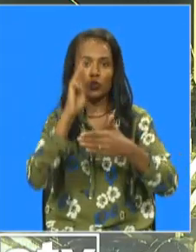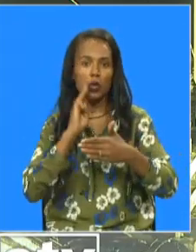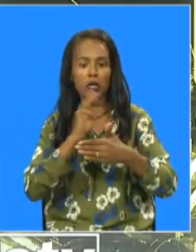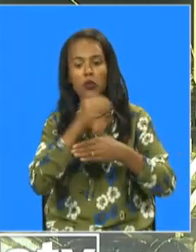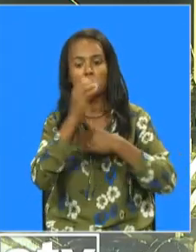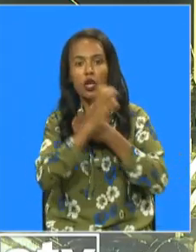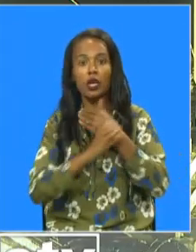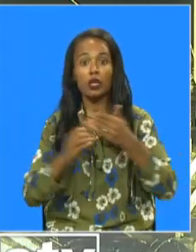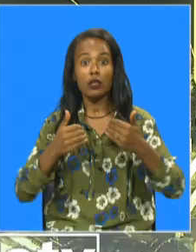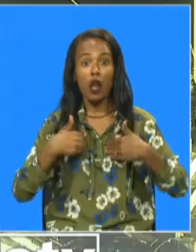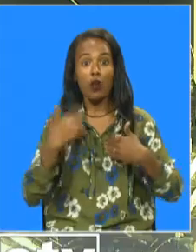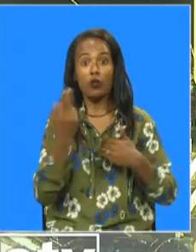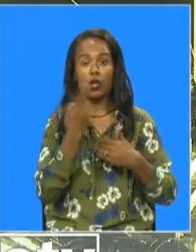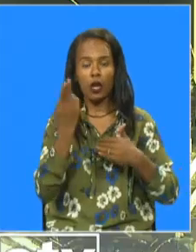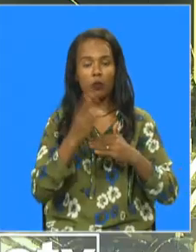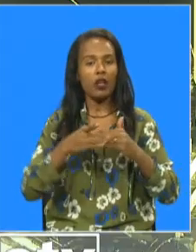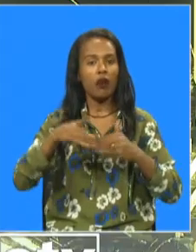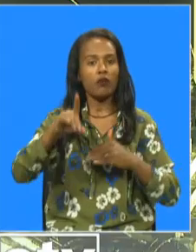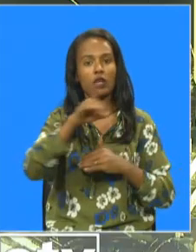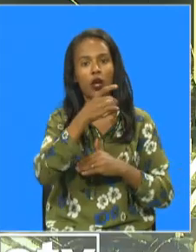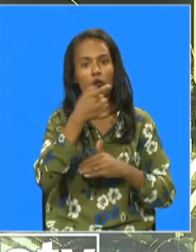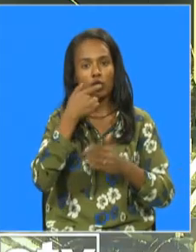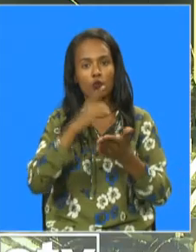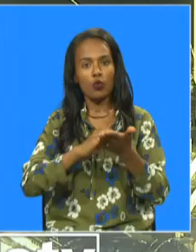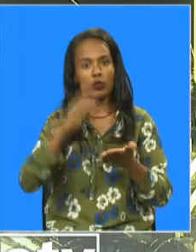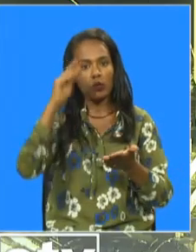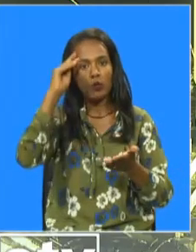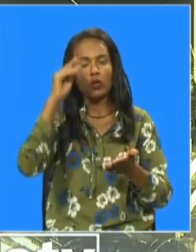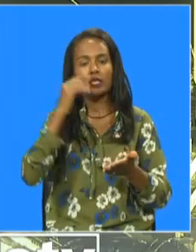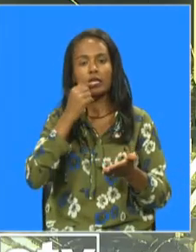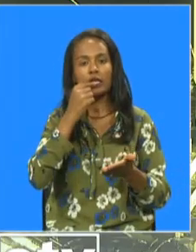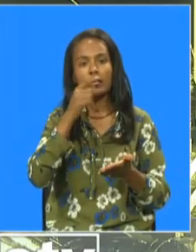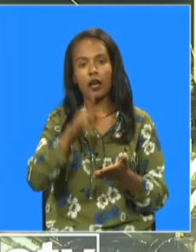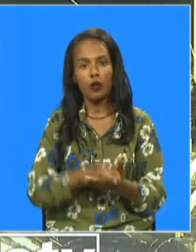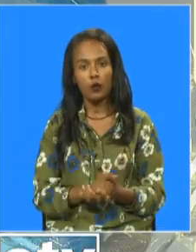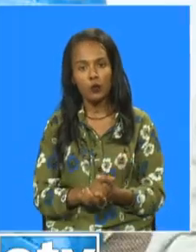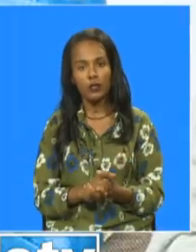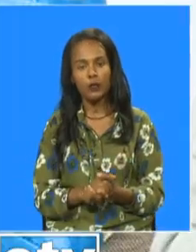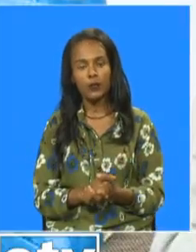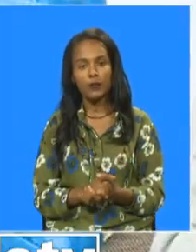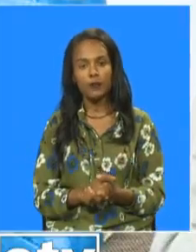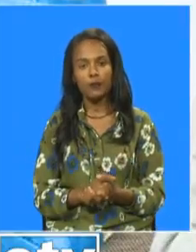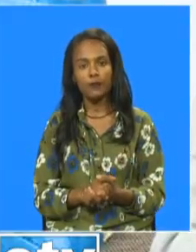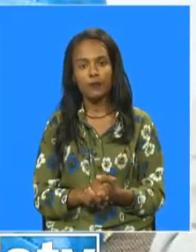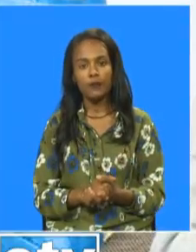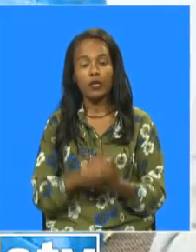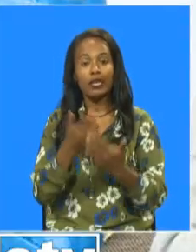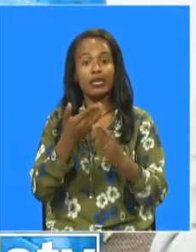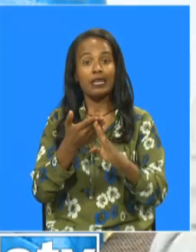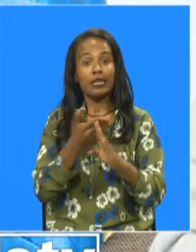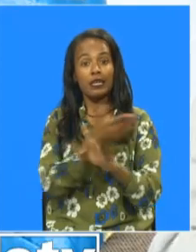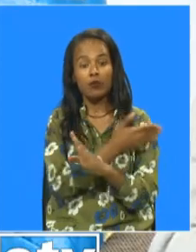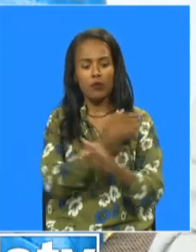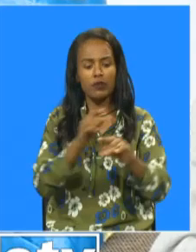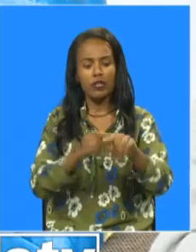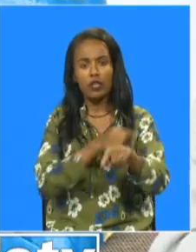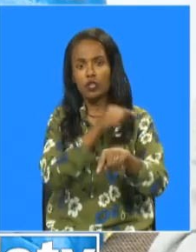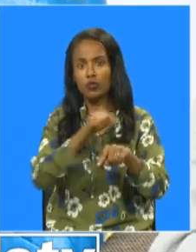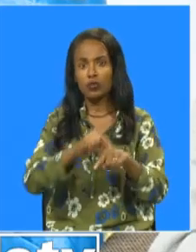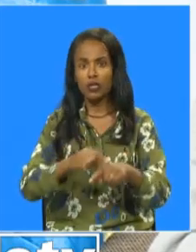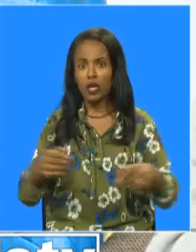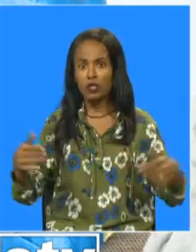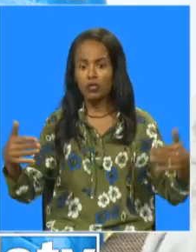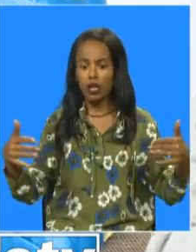ሀገራት የሚኖረው ጠቀሜታ ከፍተኛ እንደሆነም ነው ዶክተር ሞገስ የተናገሩት። ግብጽ ያው ከዚህ በፊትም ለረጅም ጊዜ